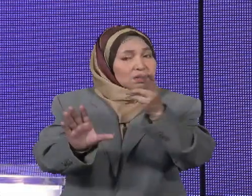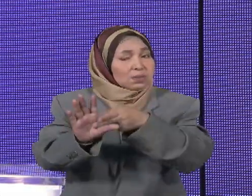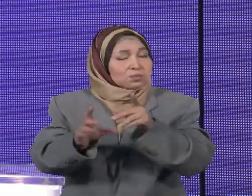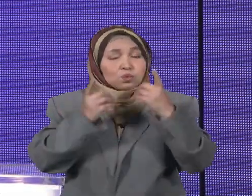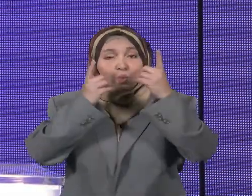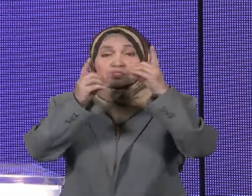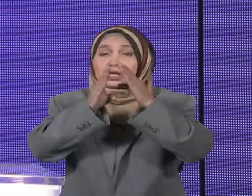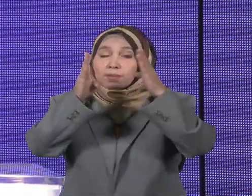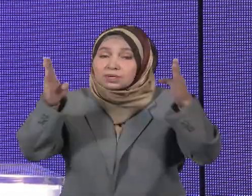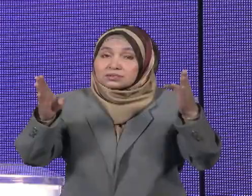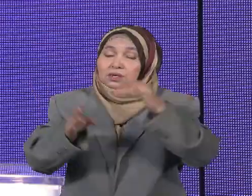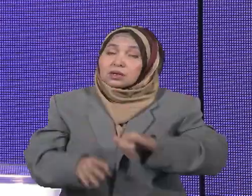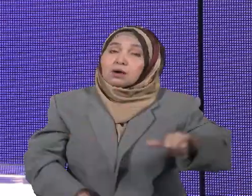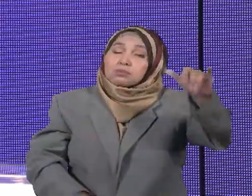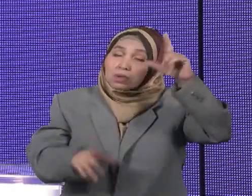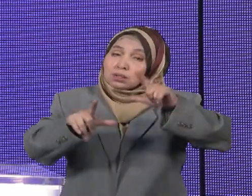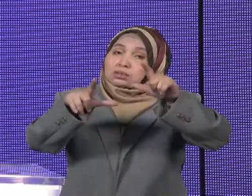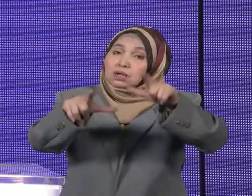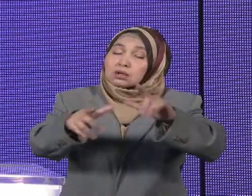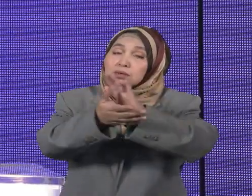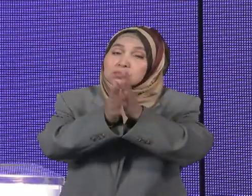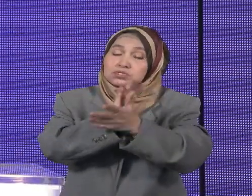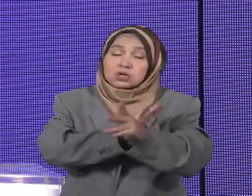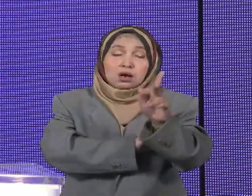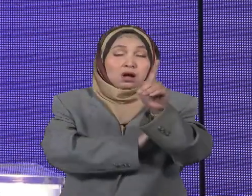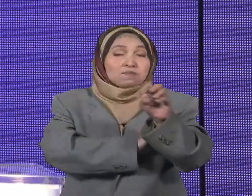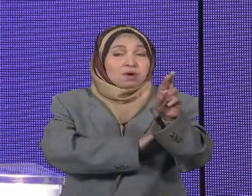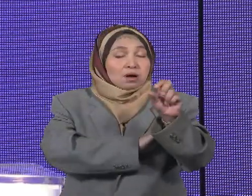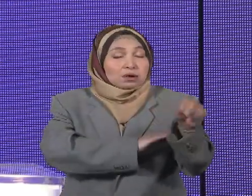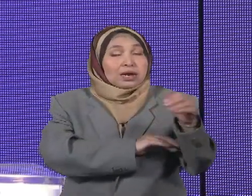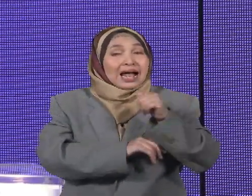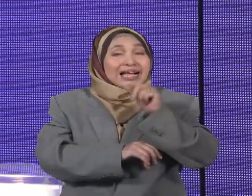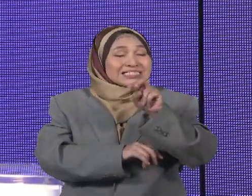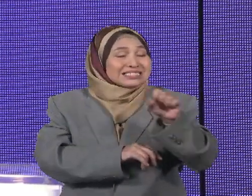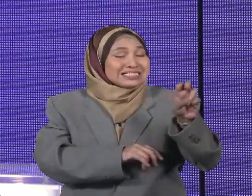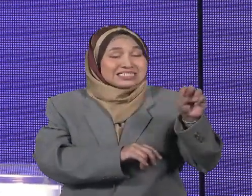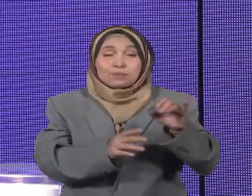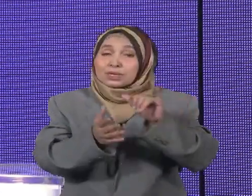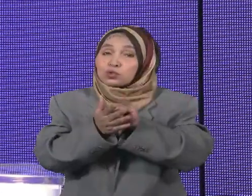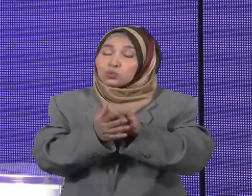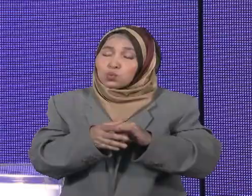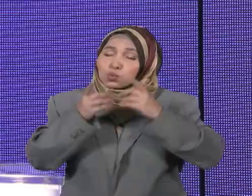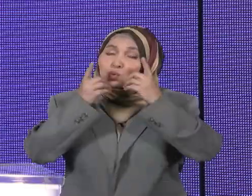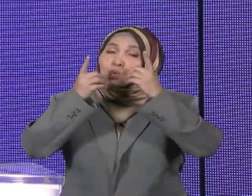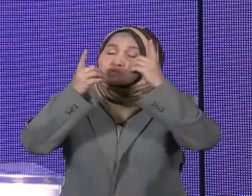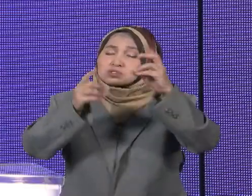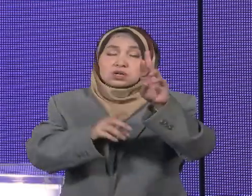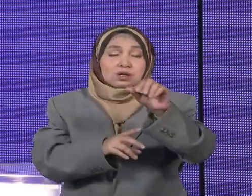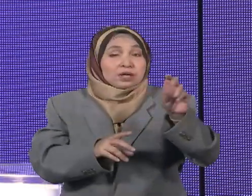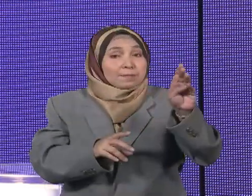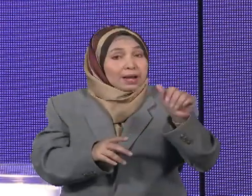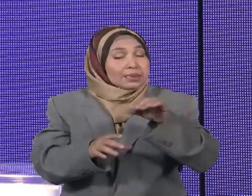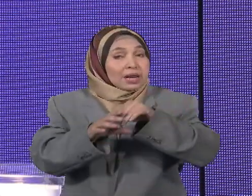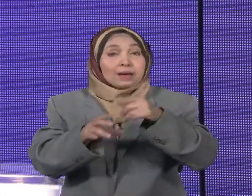yang besar yang Allah letakkan sebagai kafarin athim pada ayat 276, iaitu dosa riba. Dan di